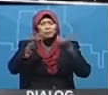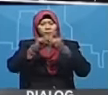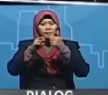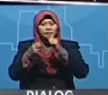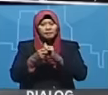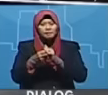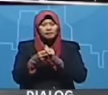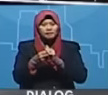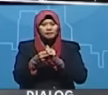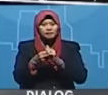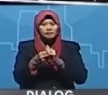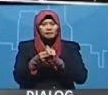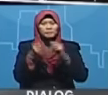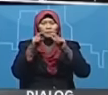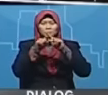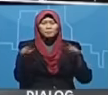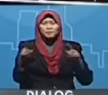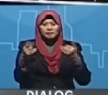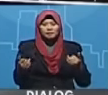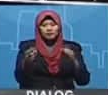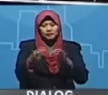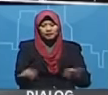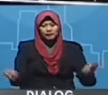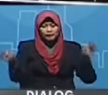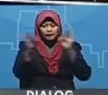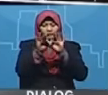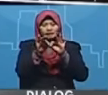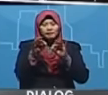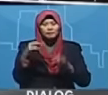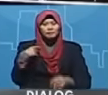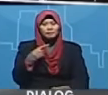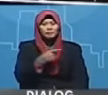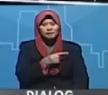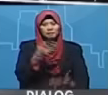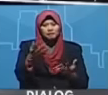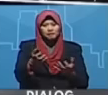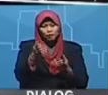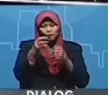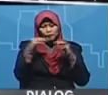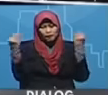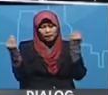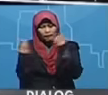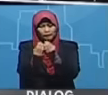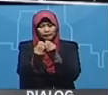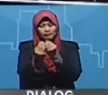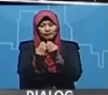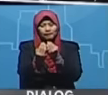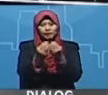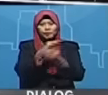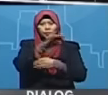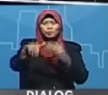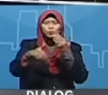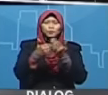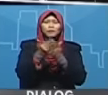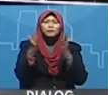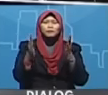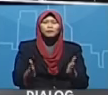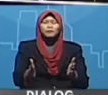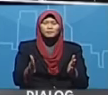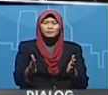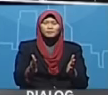yang holistik, tapi yang penting ialah kita nak masyarakat kita, semua lapisan, sama ada masyarakat